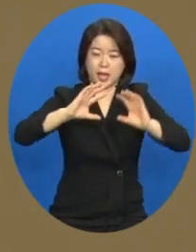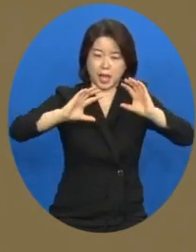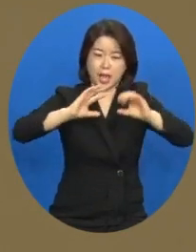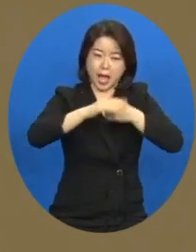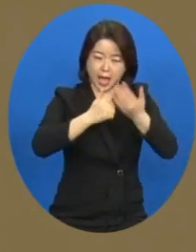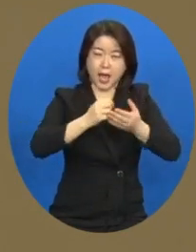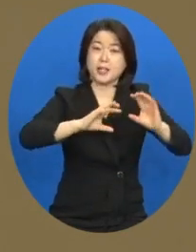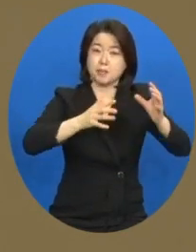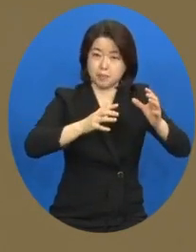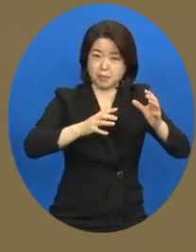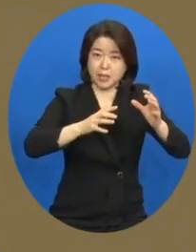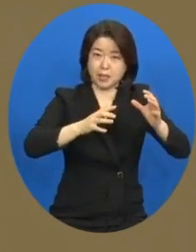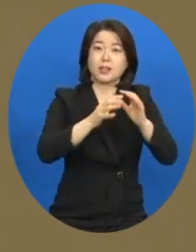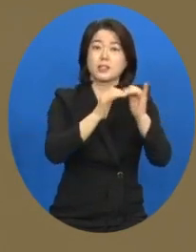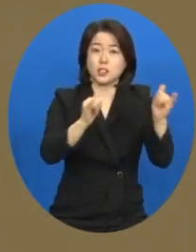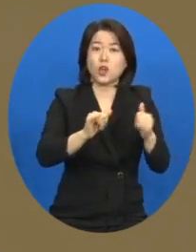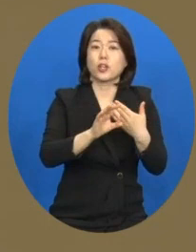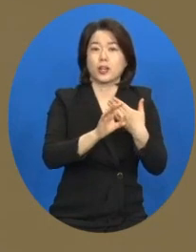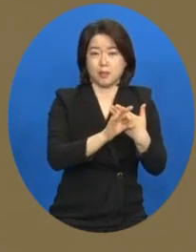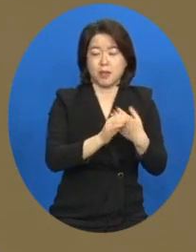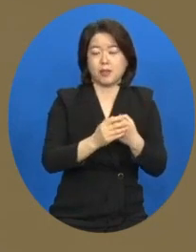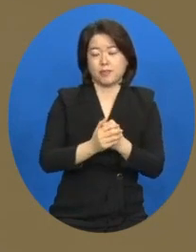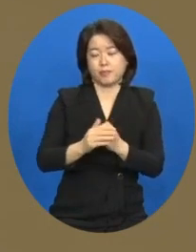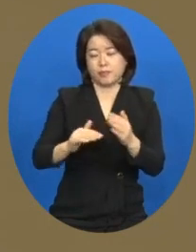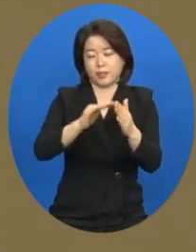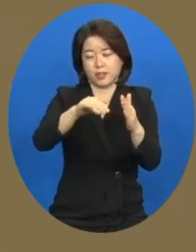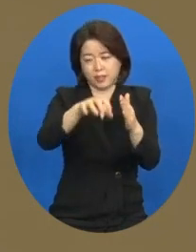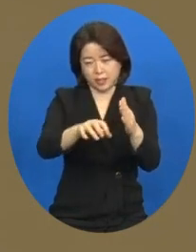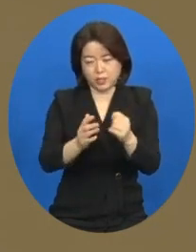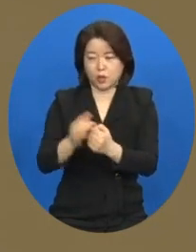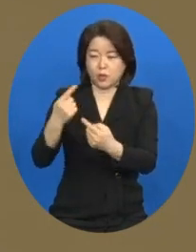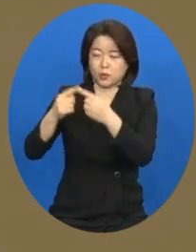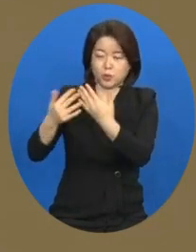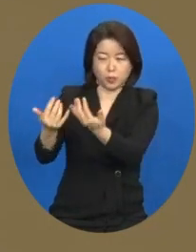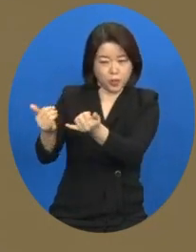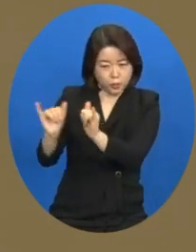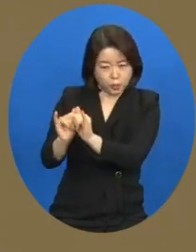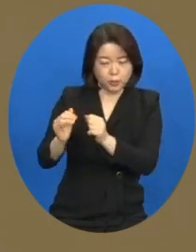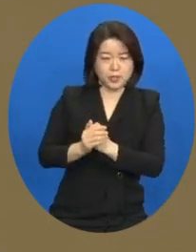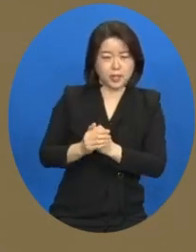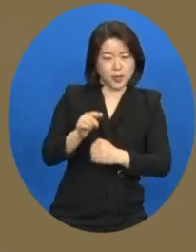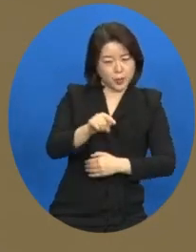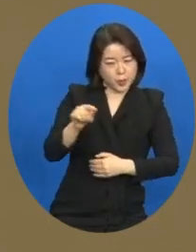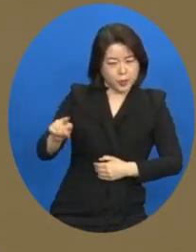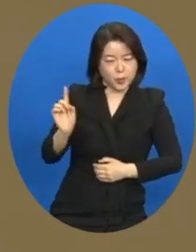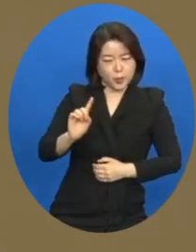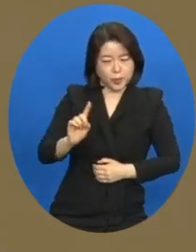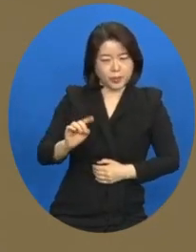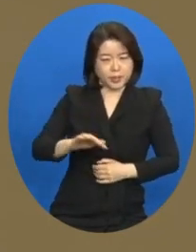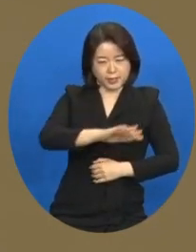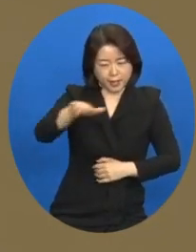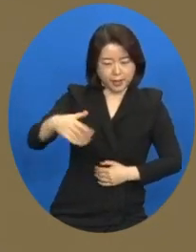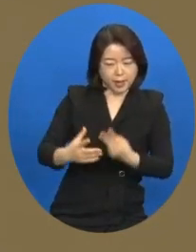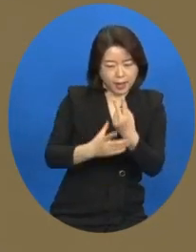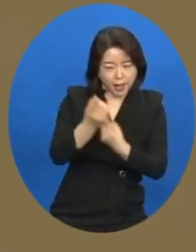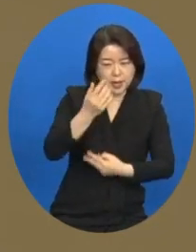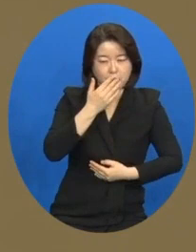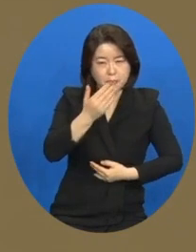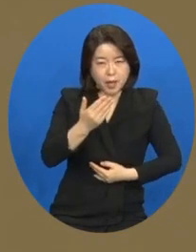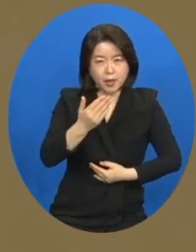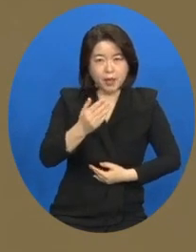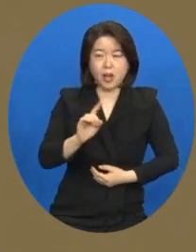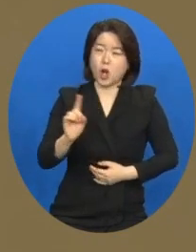백성이라면 가정에나 교회 공동체에서나 어떻게 하면 하나 되어 살 수 있는지, 어떻게